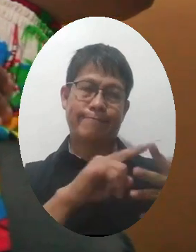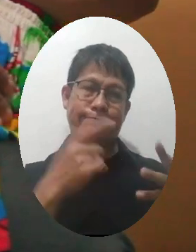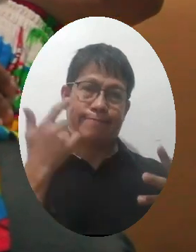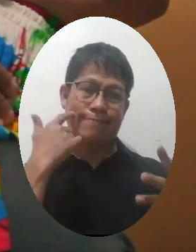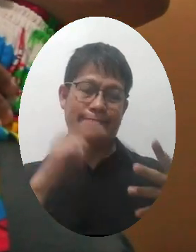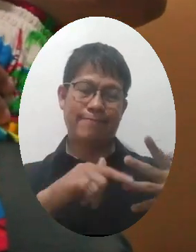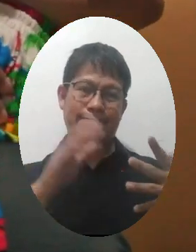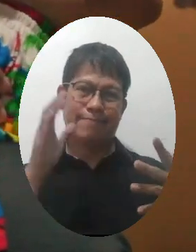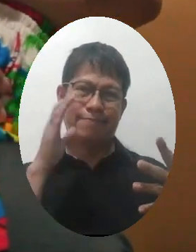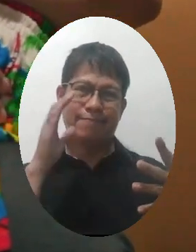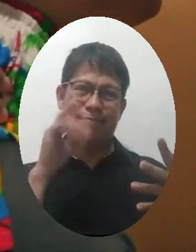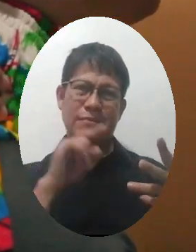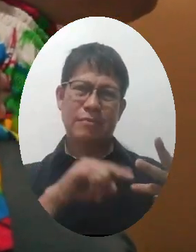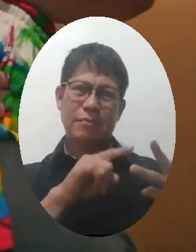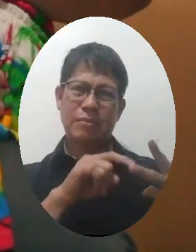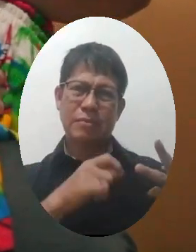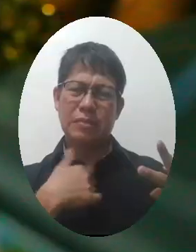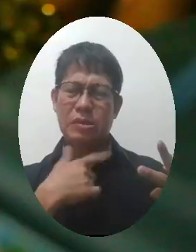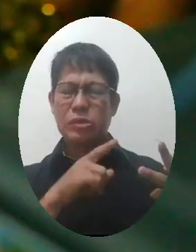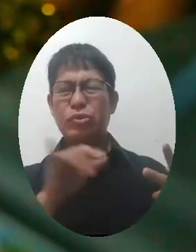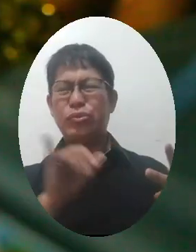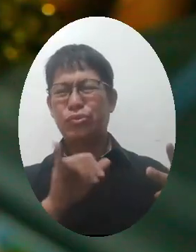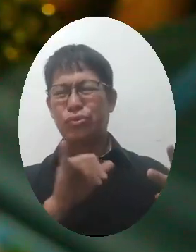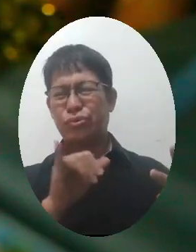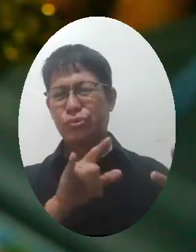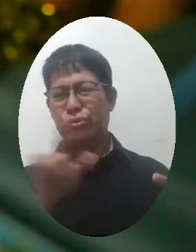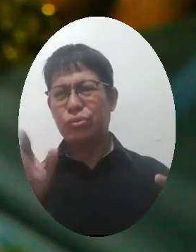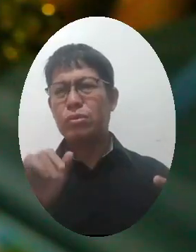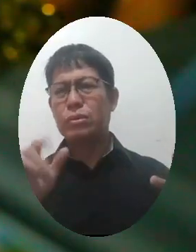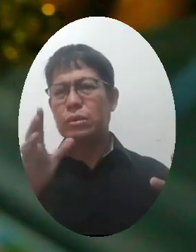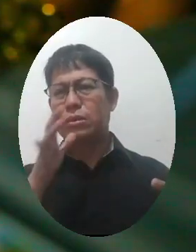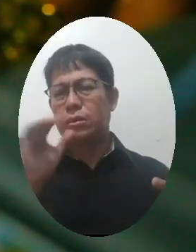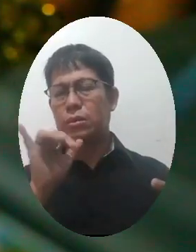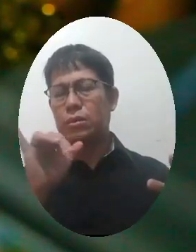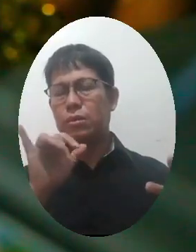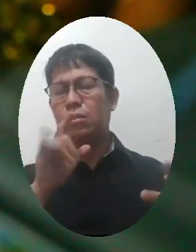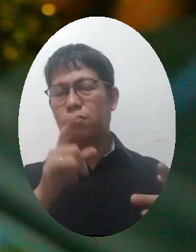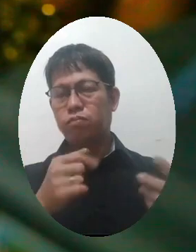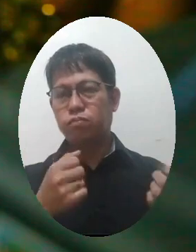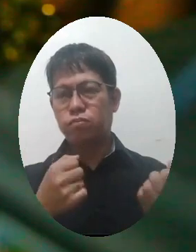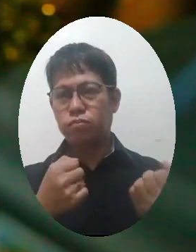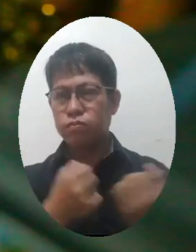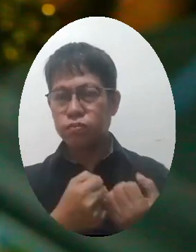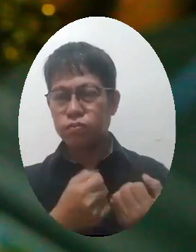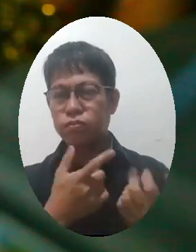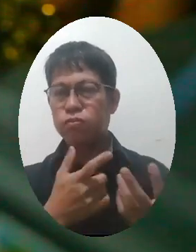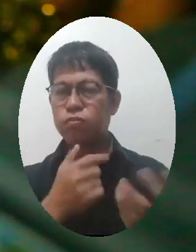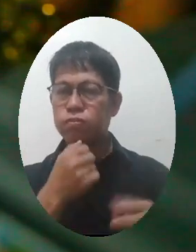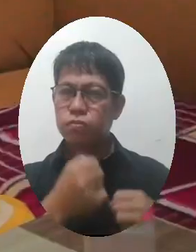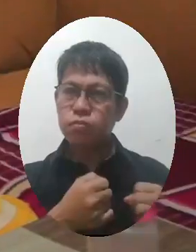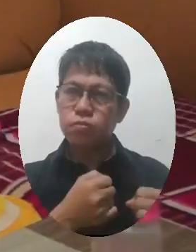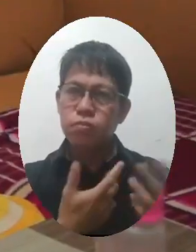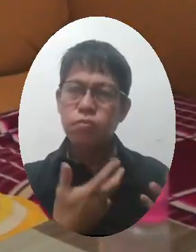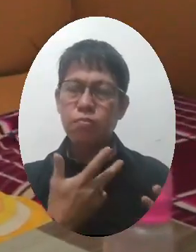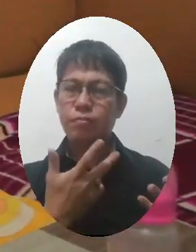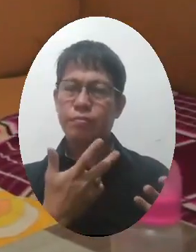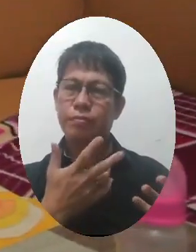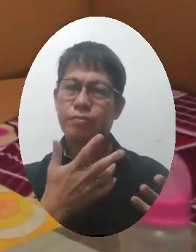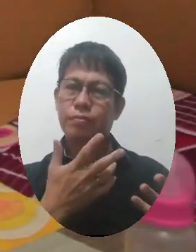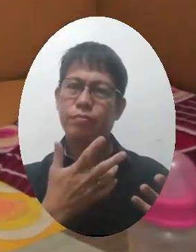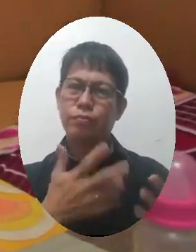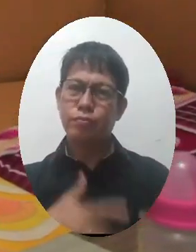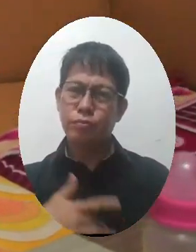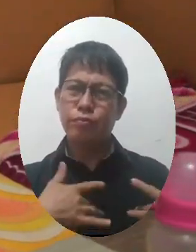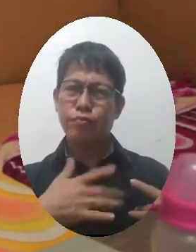Si Glenda at Carmela ay kapwa sumasalamin sa mga nagsasakripisyong mga ina para sa kanilang mga anak. Handa